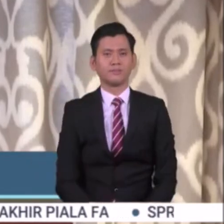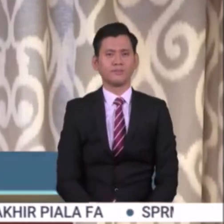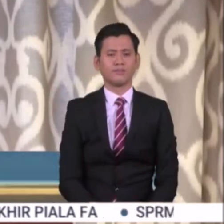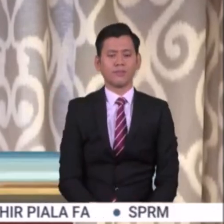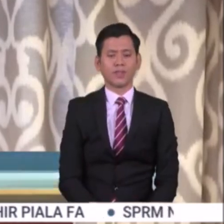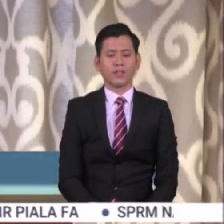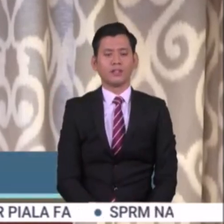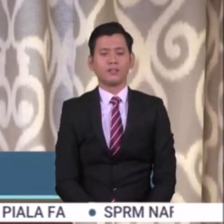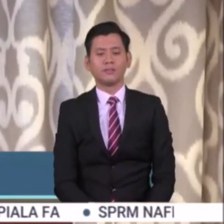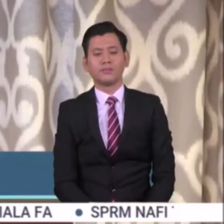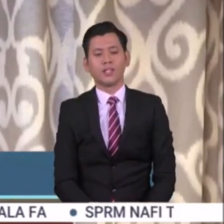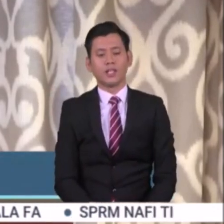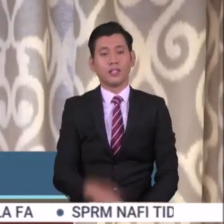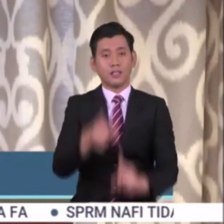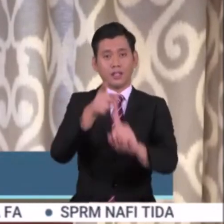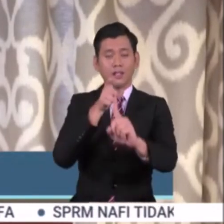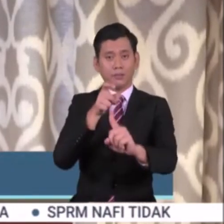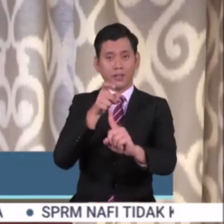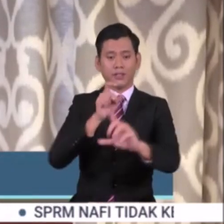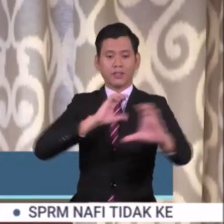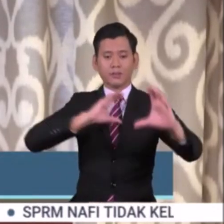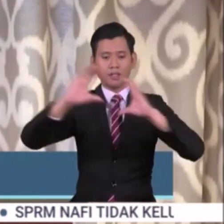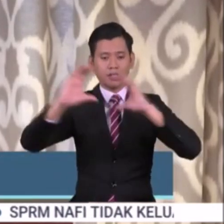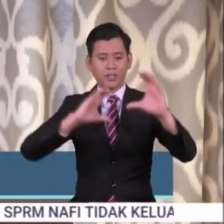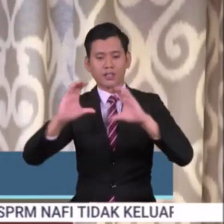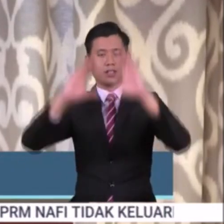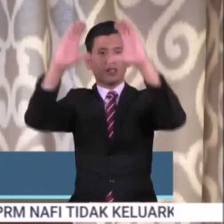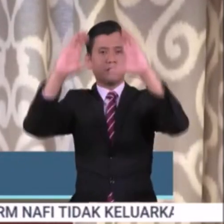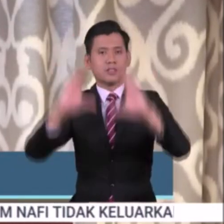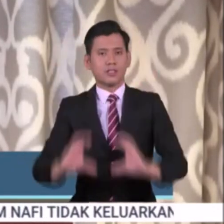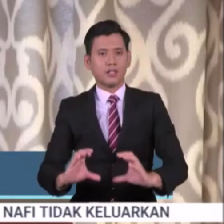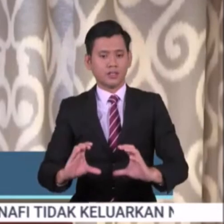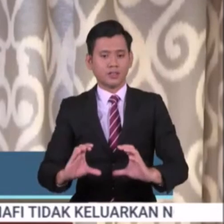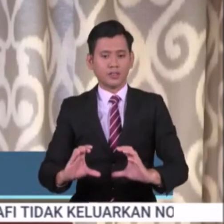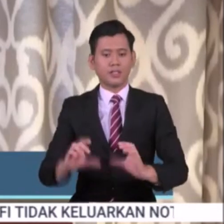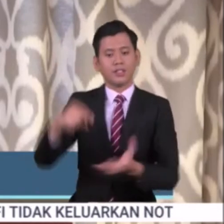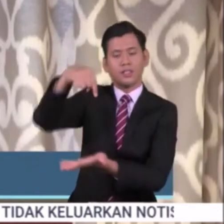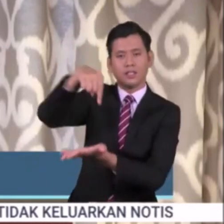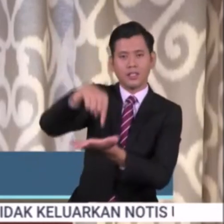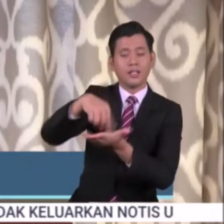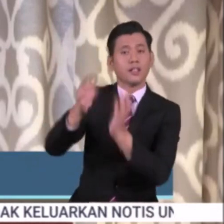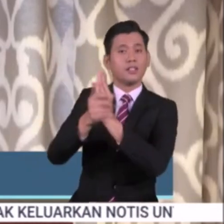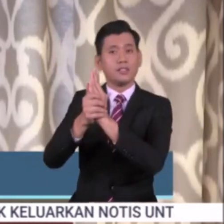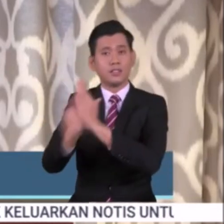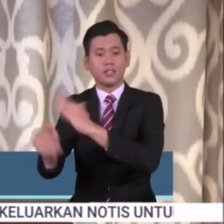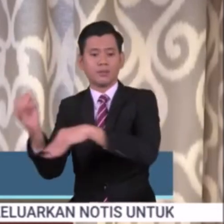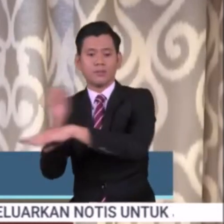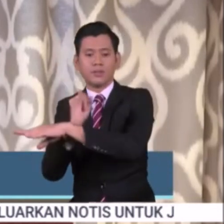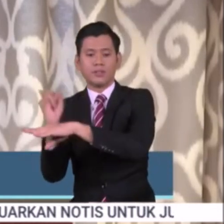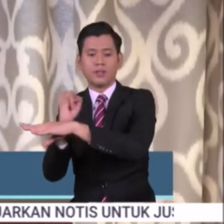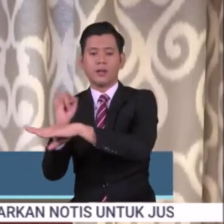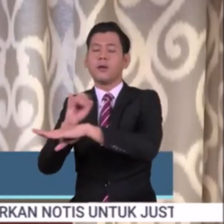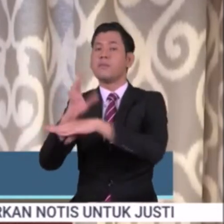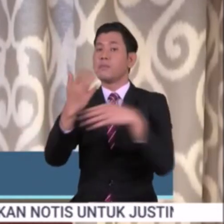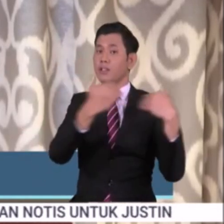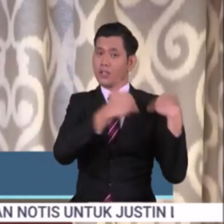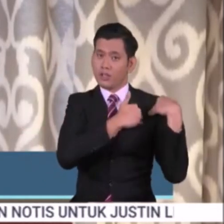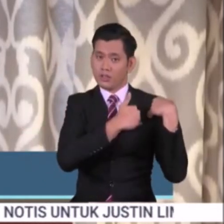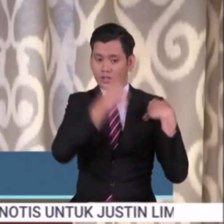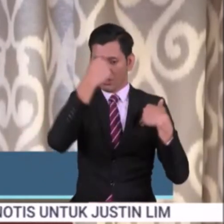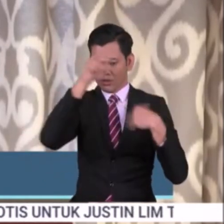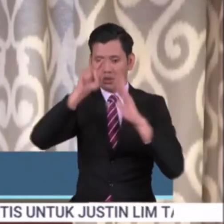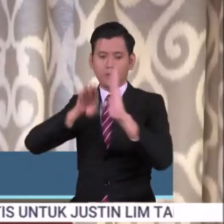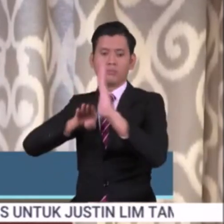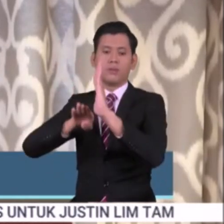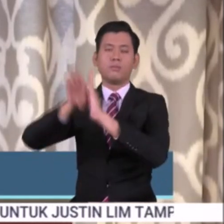through the facilitation of efficient communication channel and multimedia platform. This industry serves as